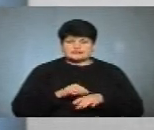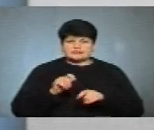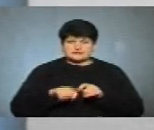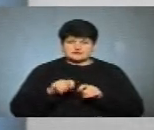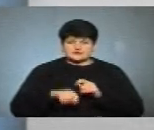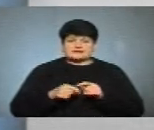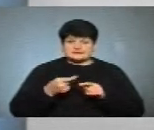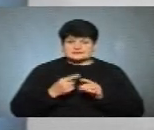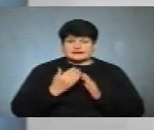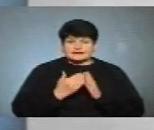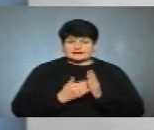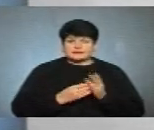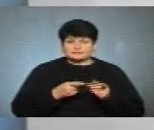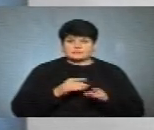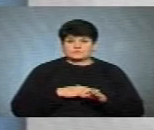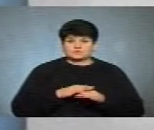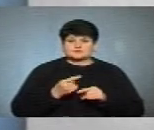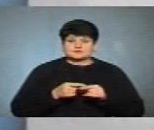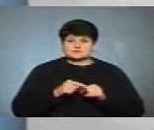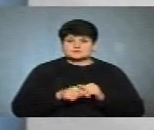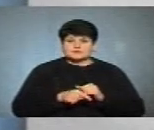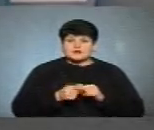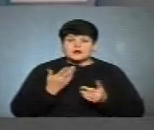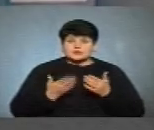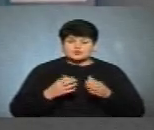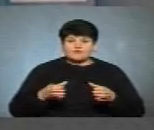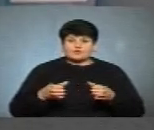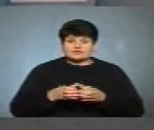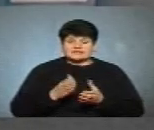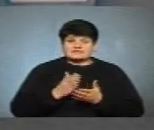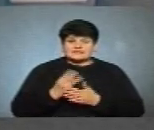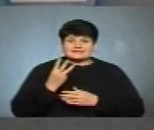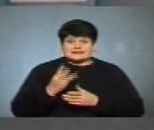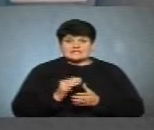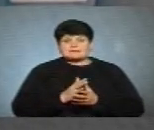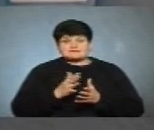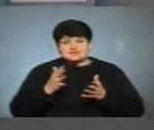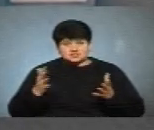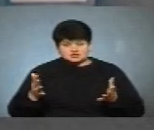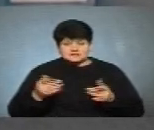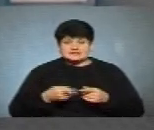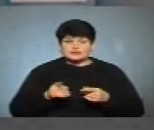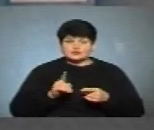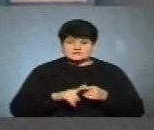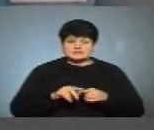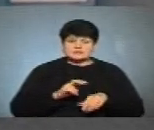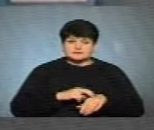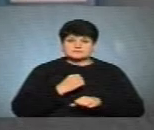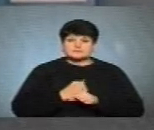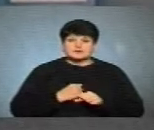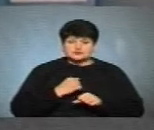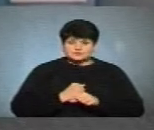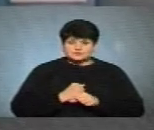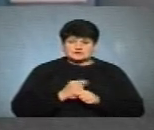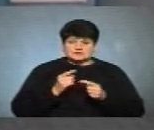такі критерії, і ми дотримуємося тих критерій. Але якщо в колективі є три і більше, то це вже епідеміологи